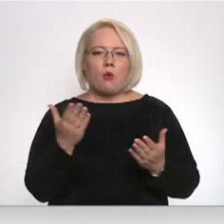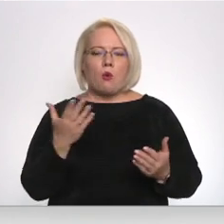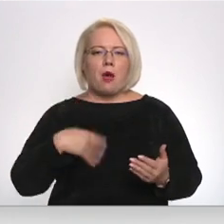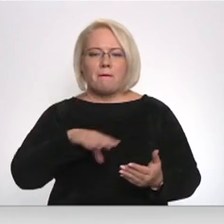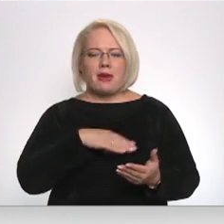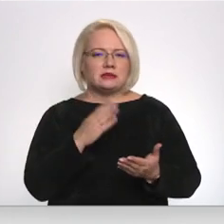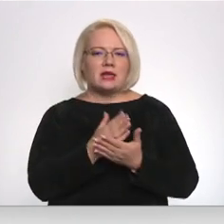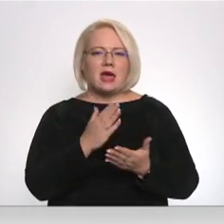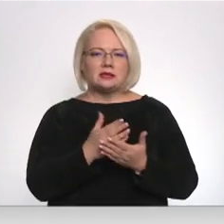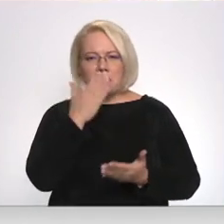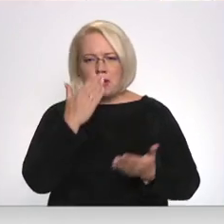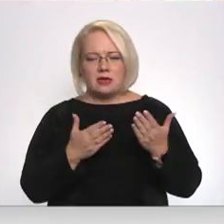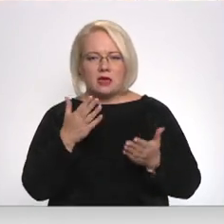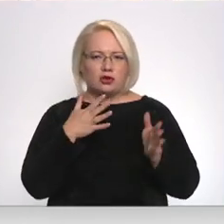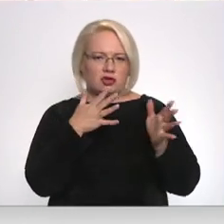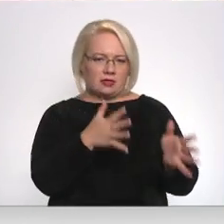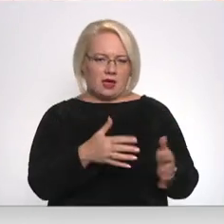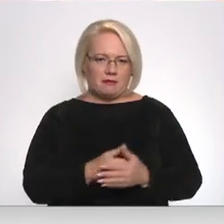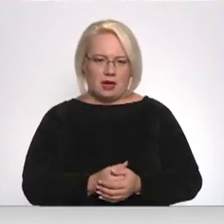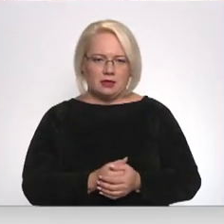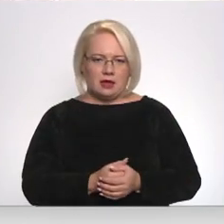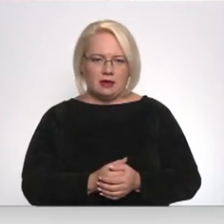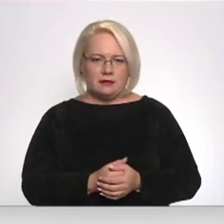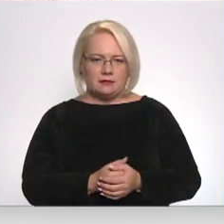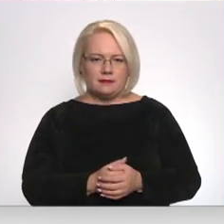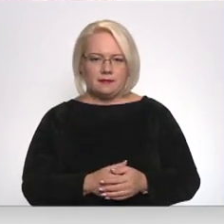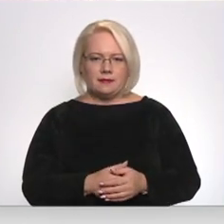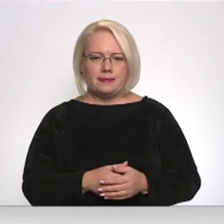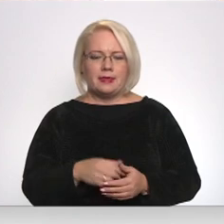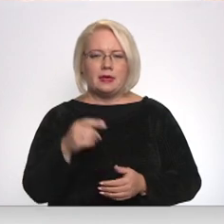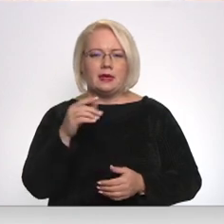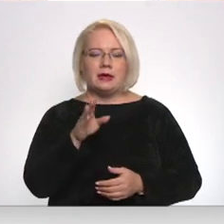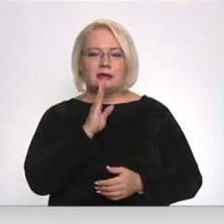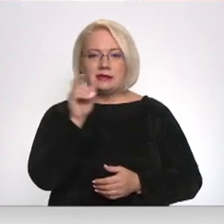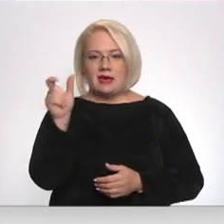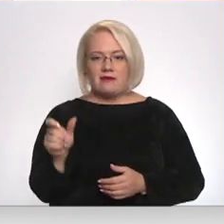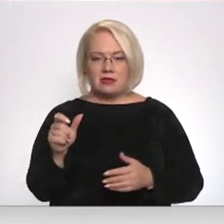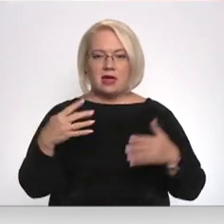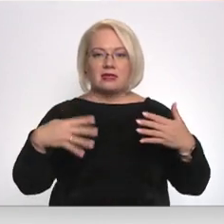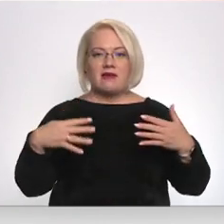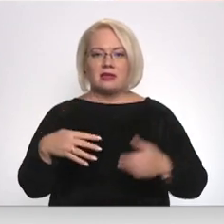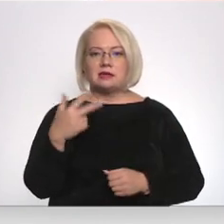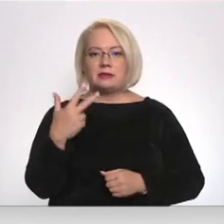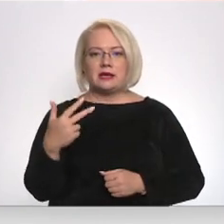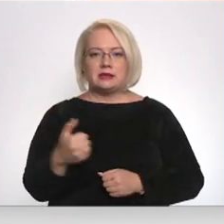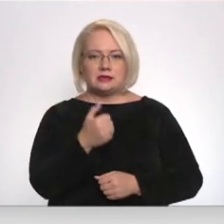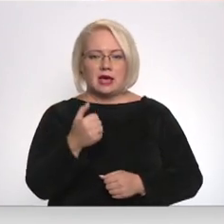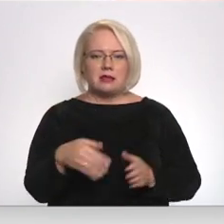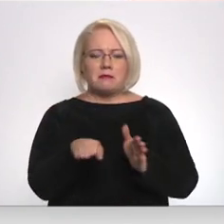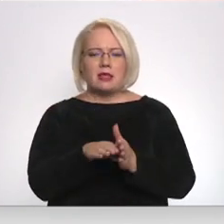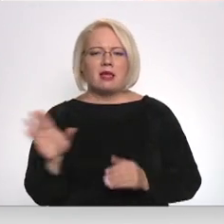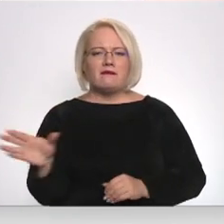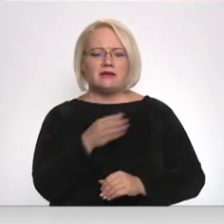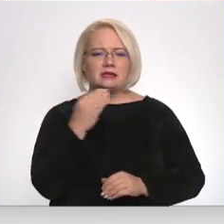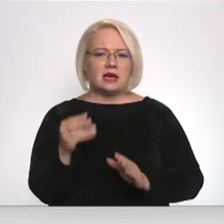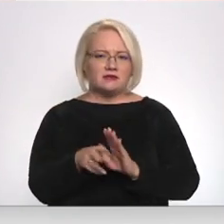mēģinājuši vismaz ietekmēt. No visām šim viena jāizvēlas. Zigrītas kundze ir 93 gadu, piedalās visās